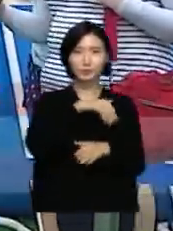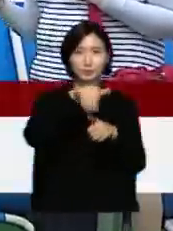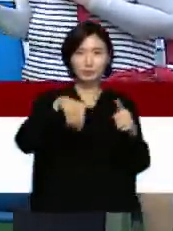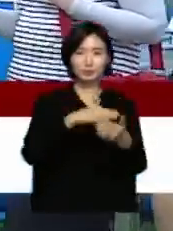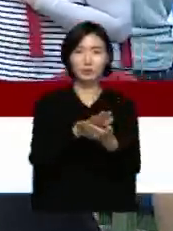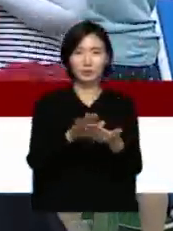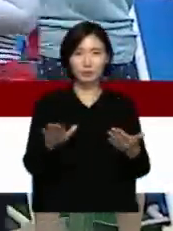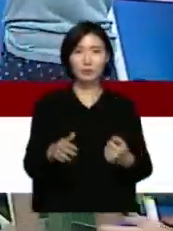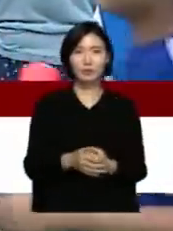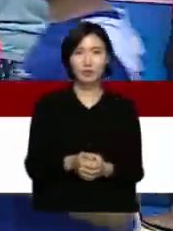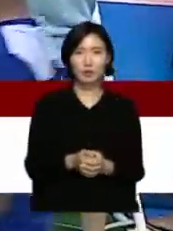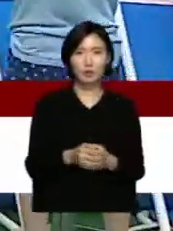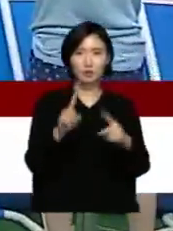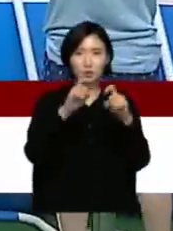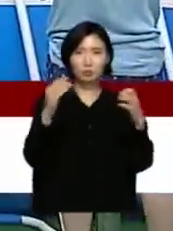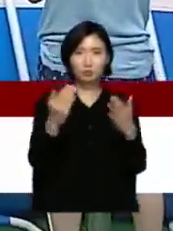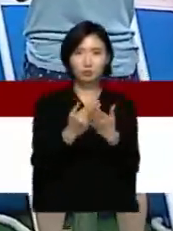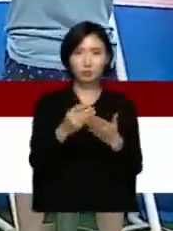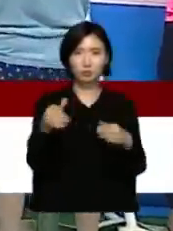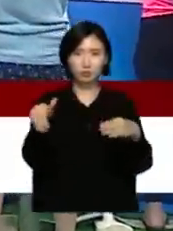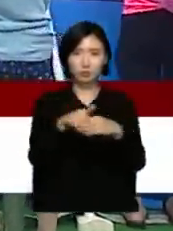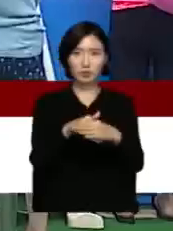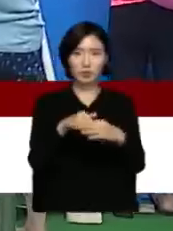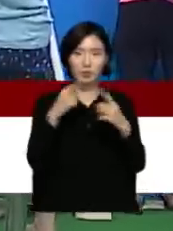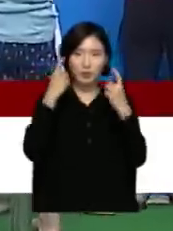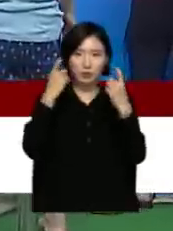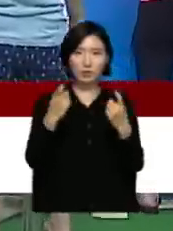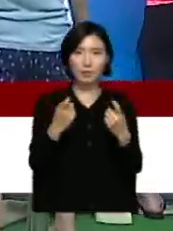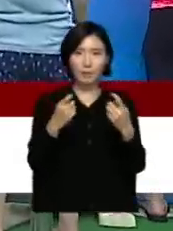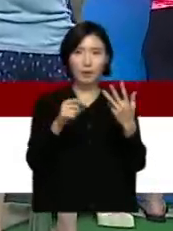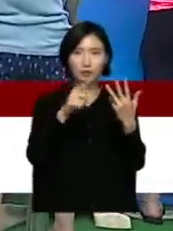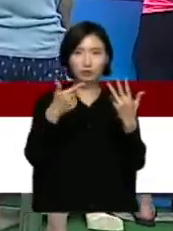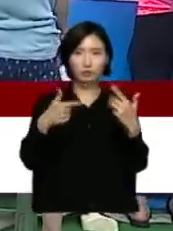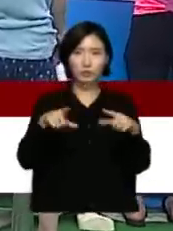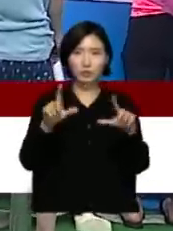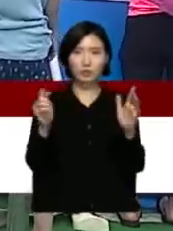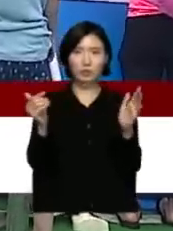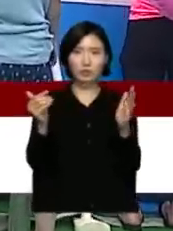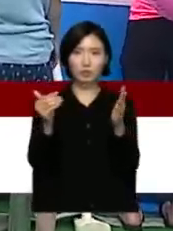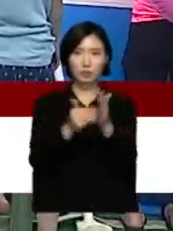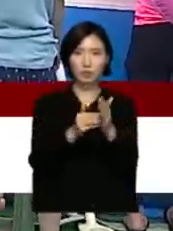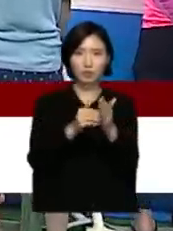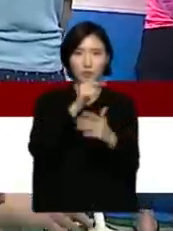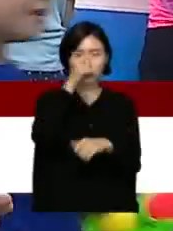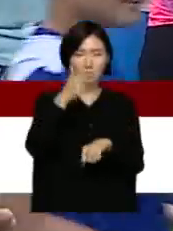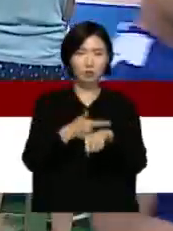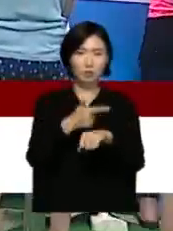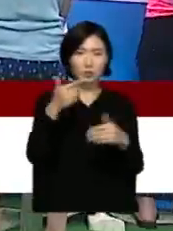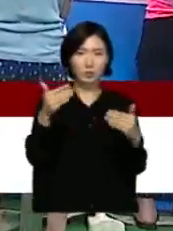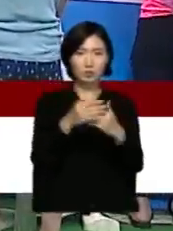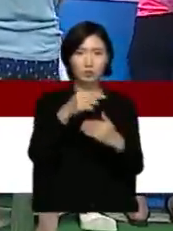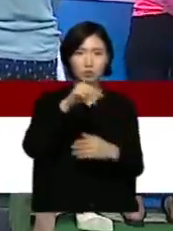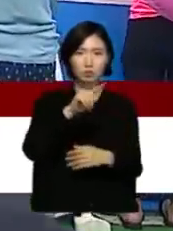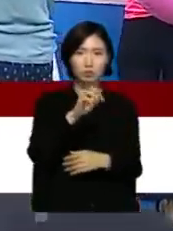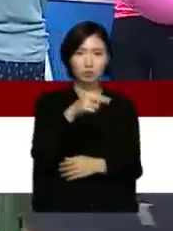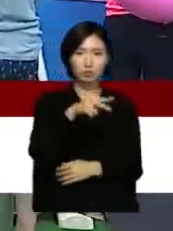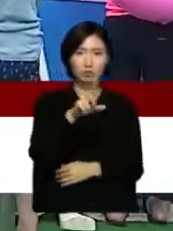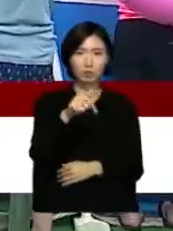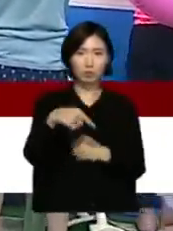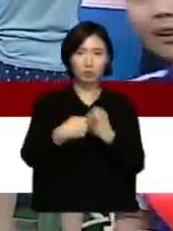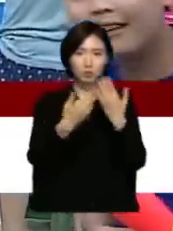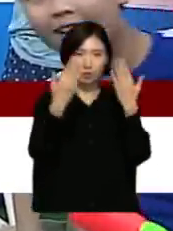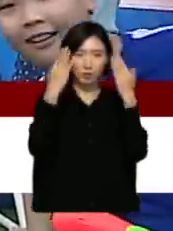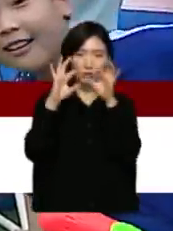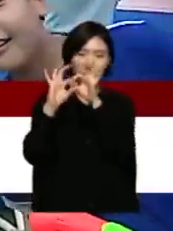분위기입니다. 자, 성북 문화 바캉스는 8월 6일 토요일 저녁 6시까지 이곳 숭덕 초등학교에서